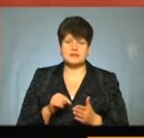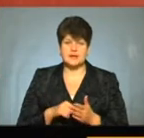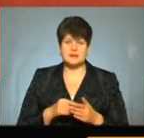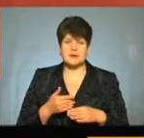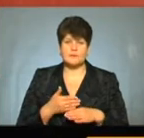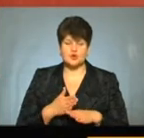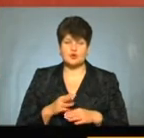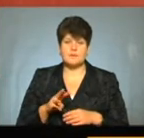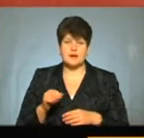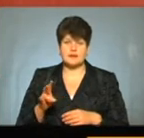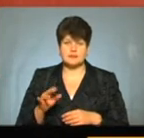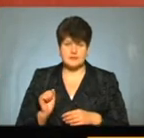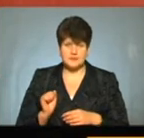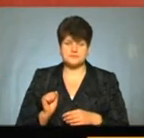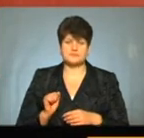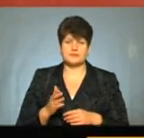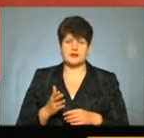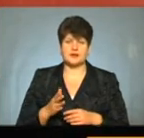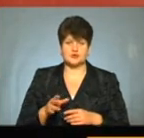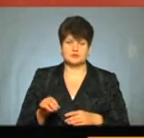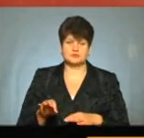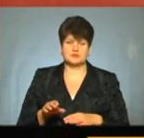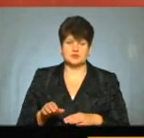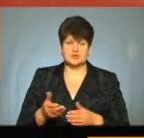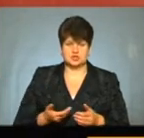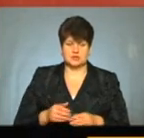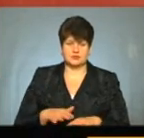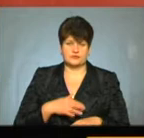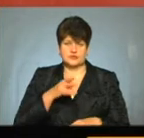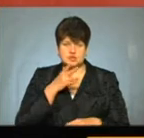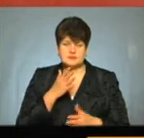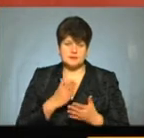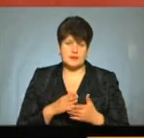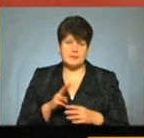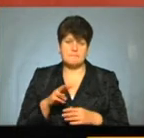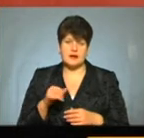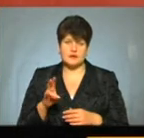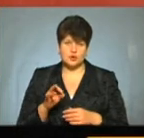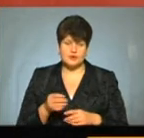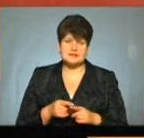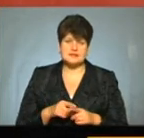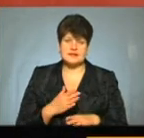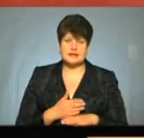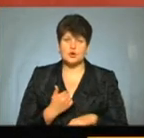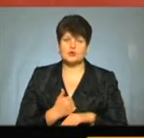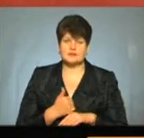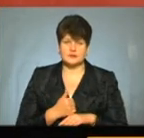подружжя, якщо подружжя проживало певний проміжок часу і набуло відповідне майно, теж це є основним. Дуже